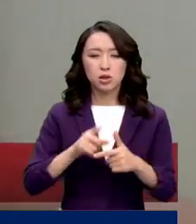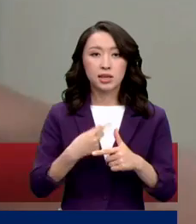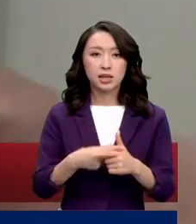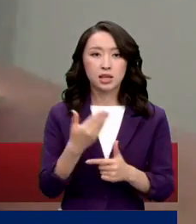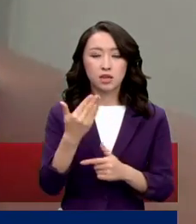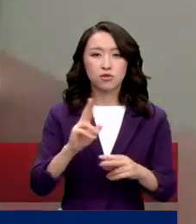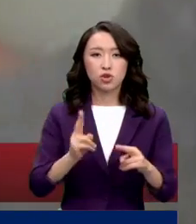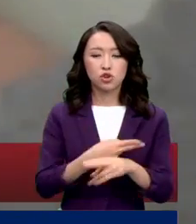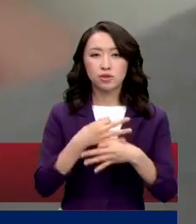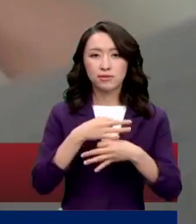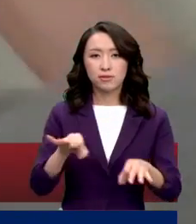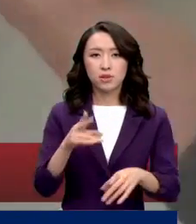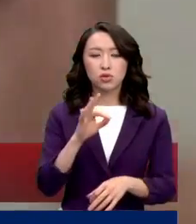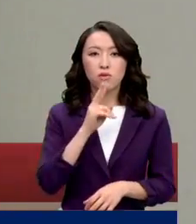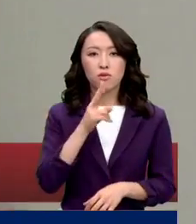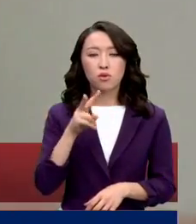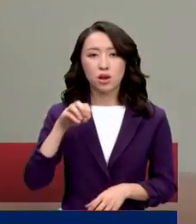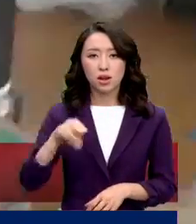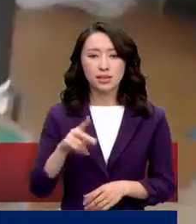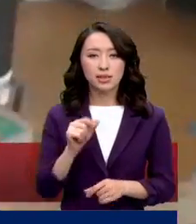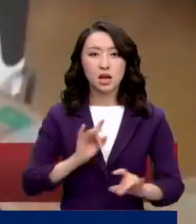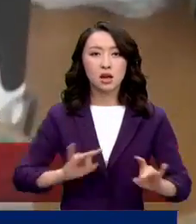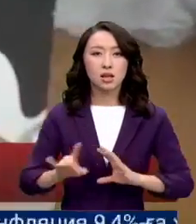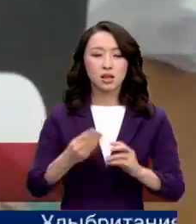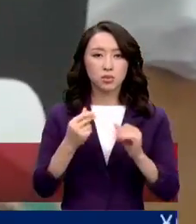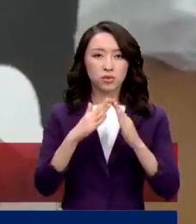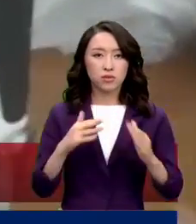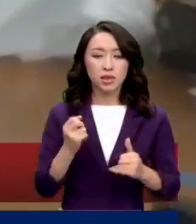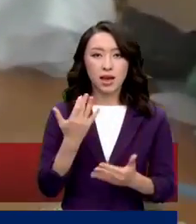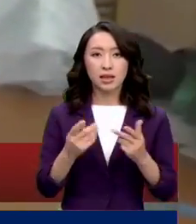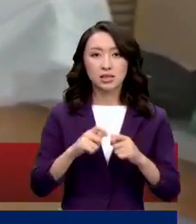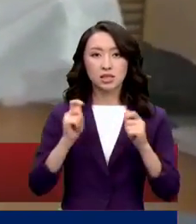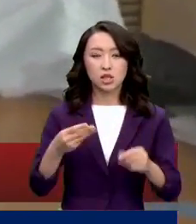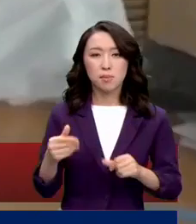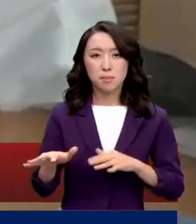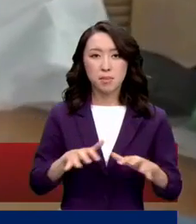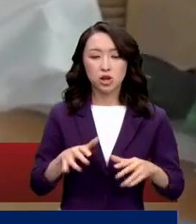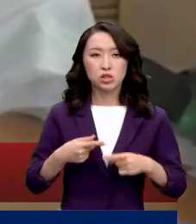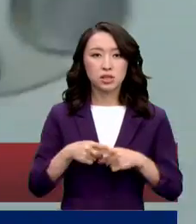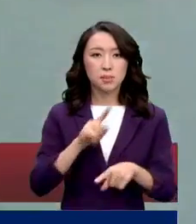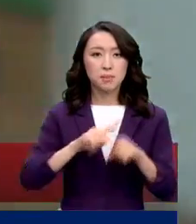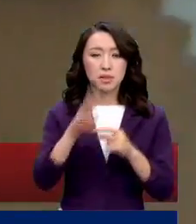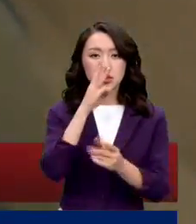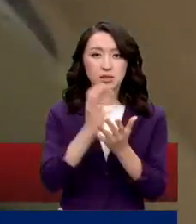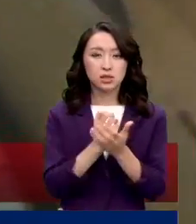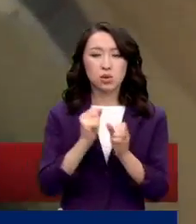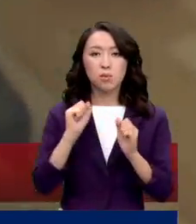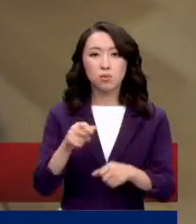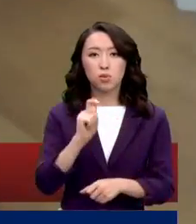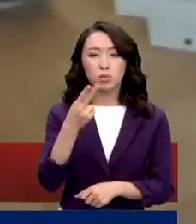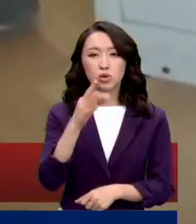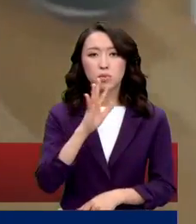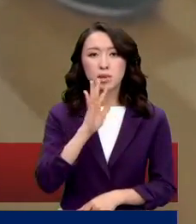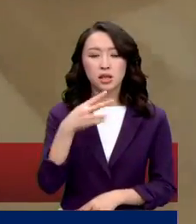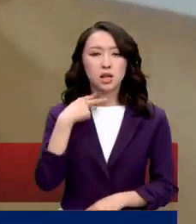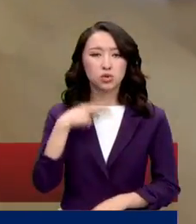ограничение свободы до 2 лет за рекламу финансовых пирамид. А вот за создание мошеннических схем быстрого дохода можно получить до